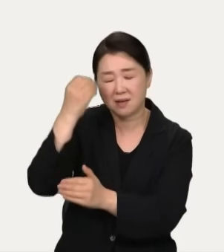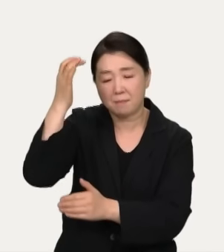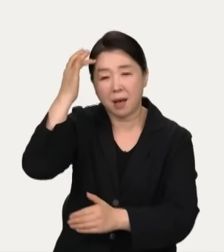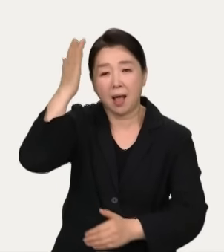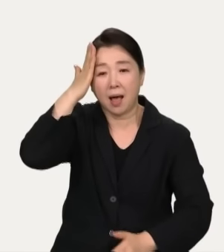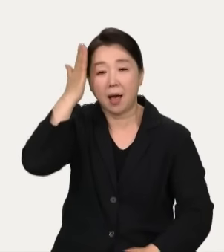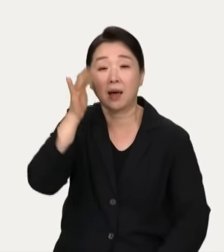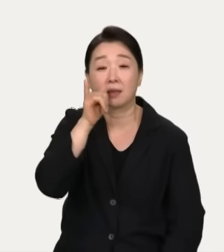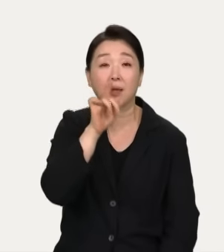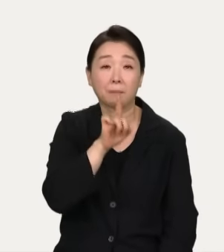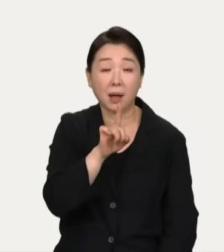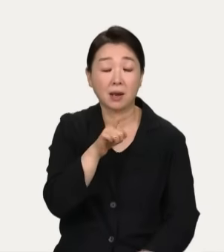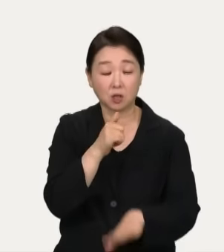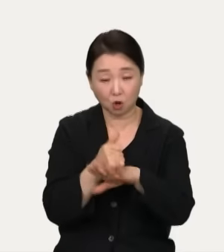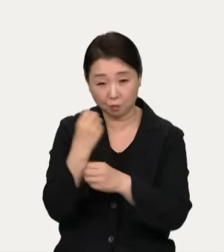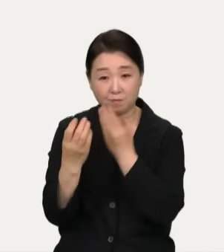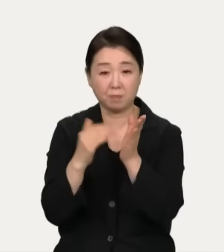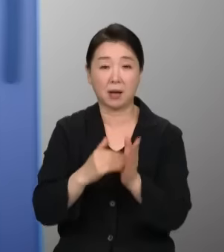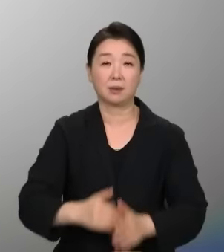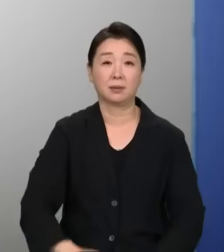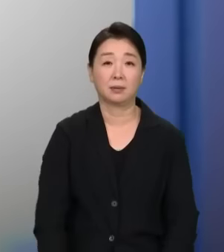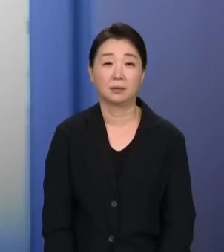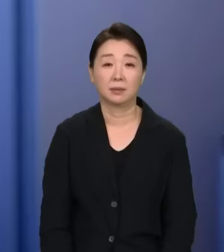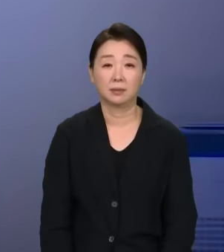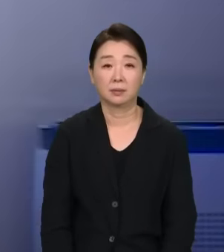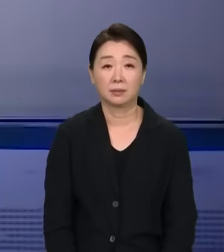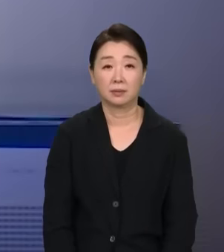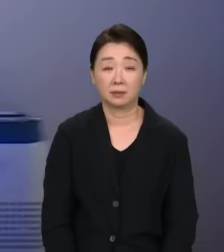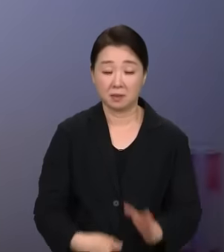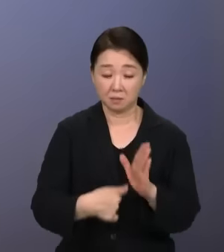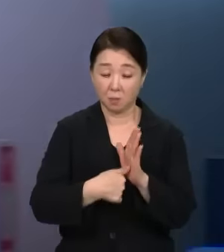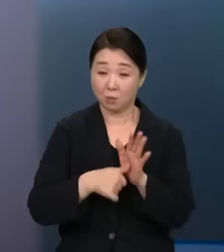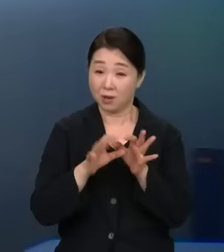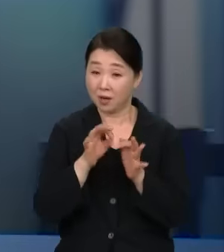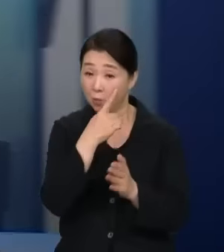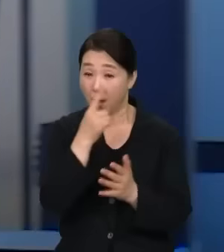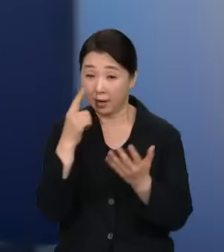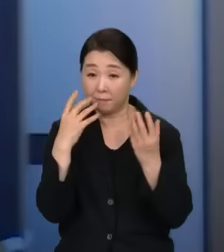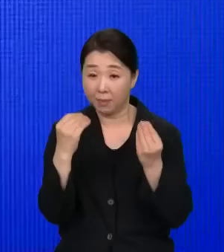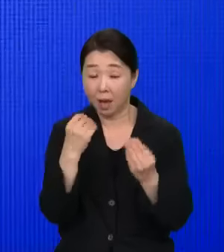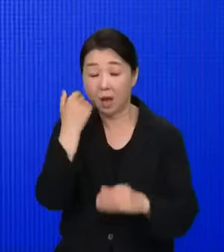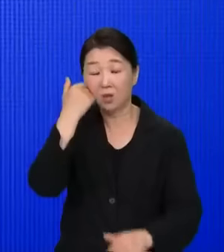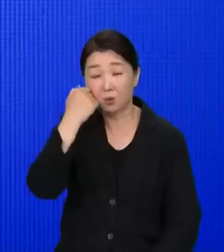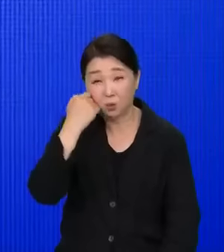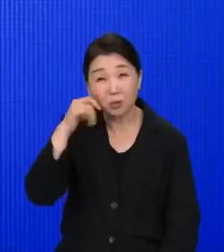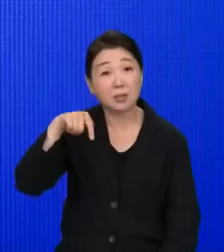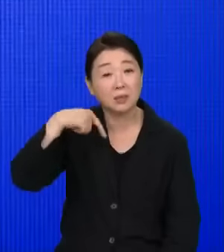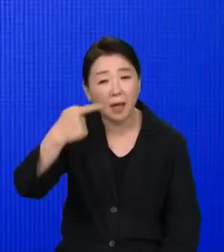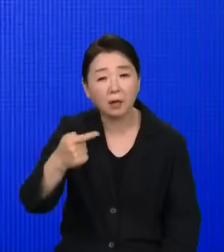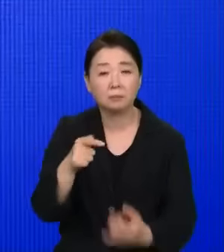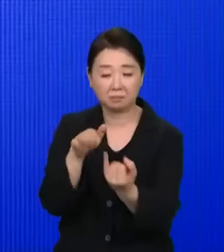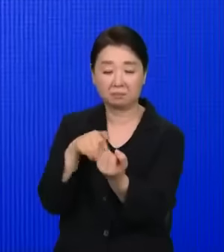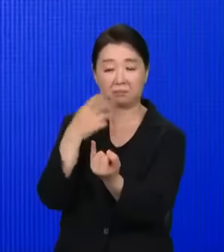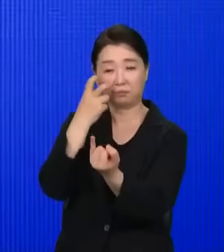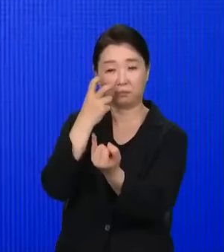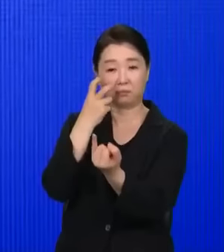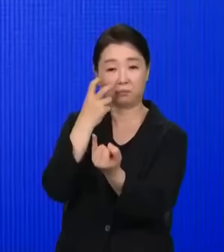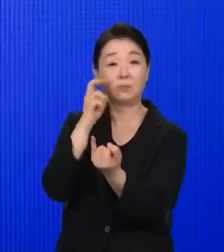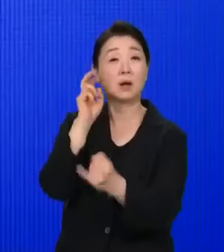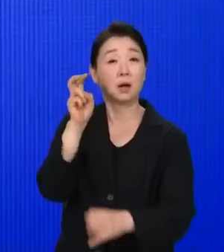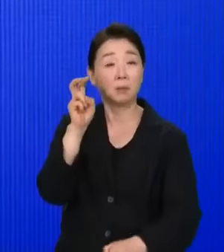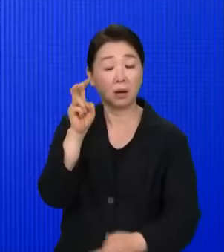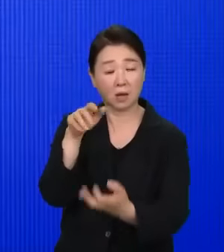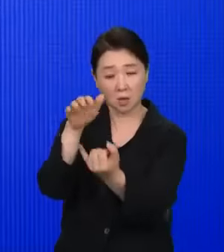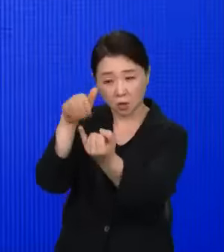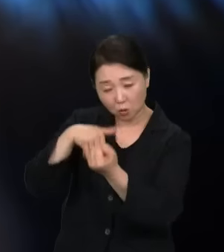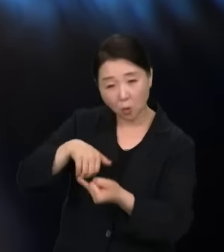취지로 검찰에 진술한 걸로 알려졌습니다 명품까지 확인하면 남은 건 여사에 대한 조사입니다 검찰은 소환이